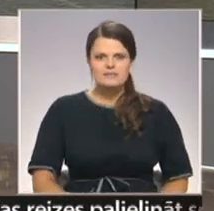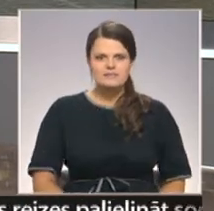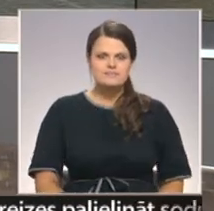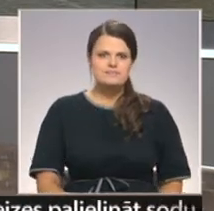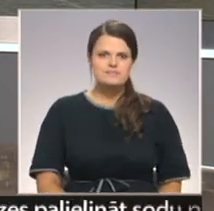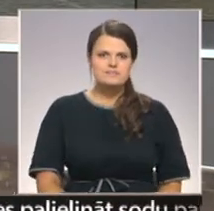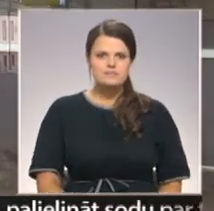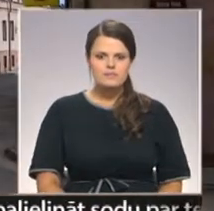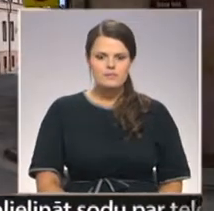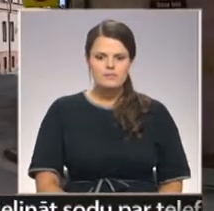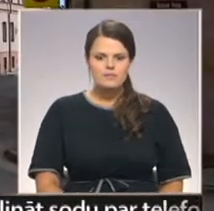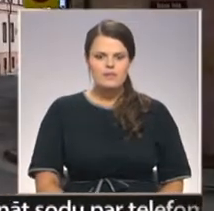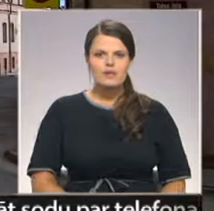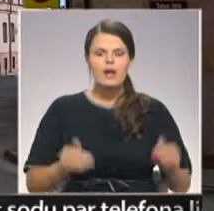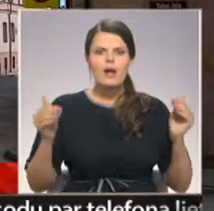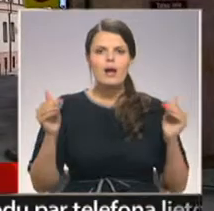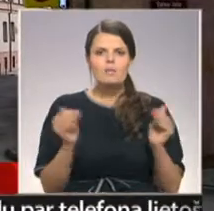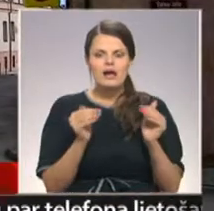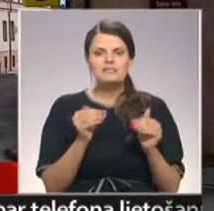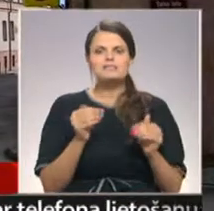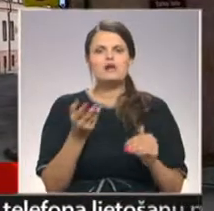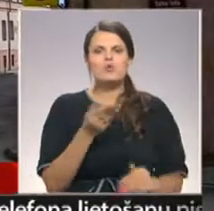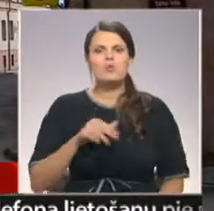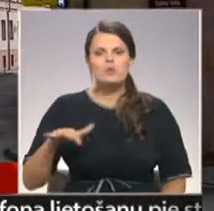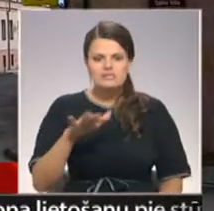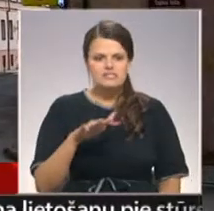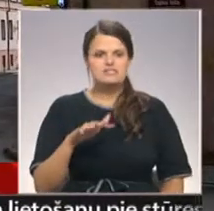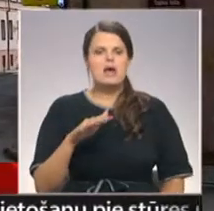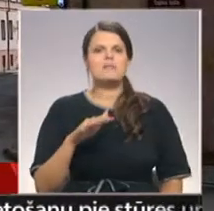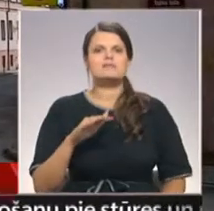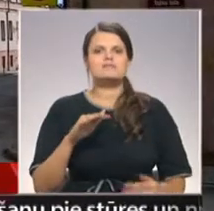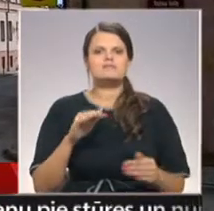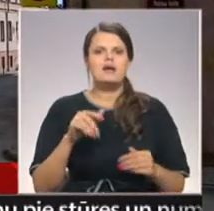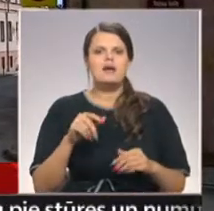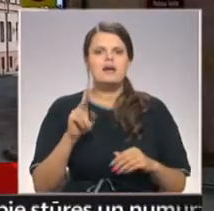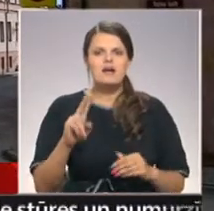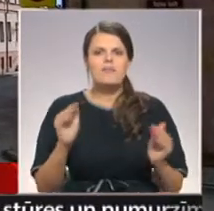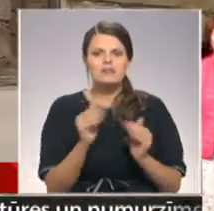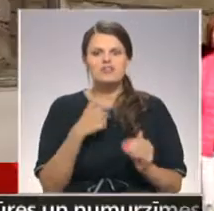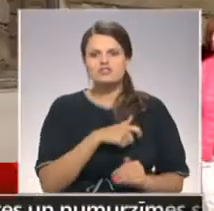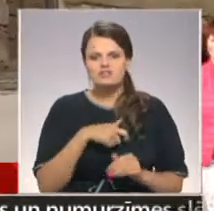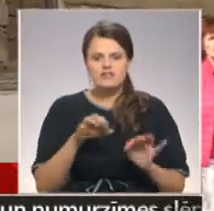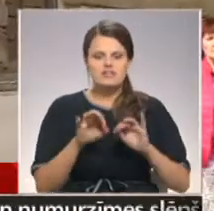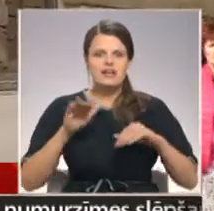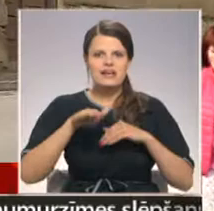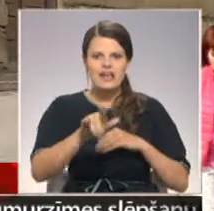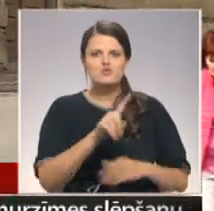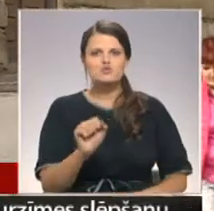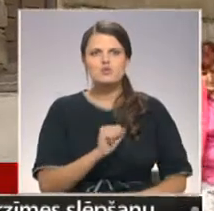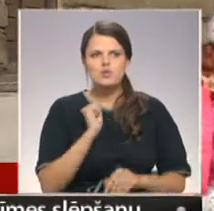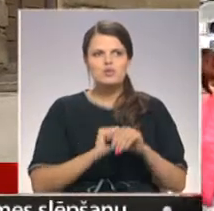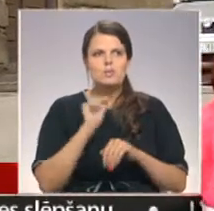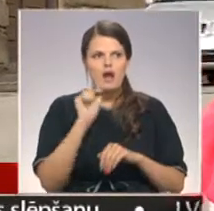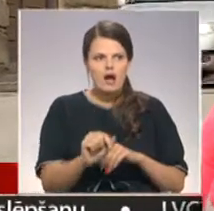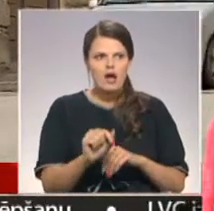plašāk. Mazās Kurzemes Šveices, kas savu pilsētu izcenes devē kandavnieki, dabiskais reljefs nereti ir grūti